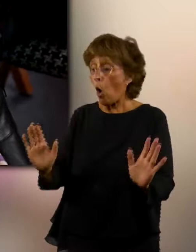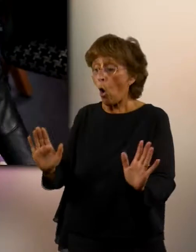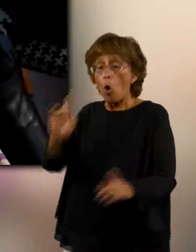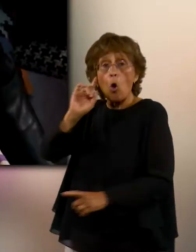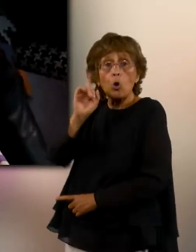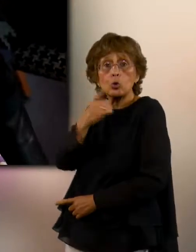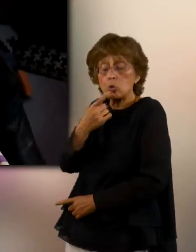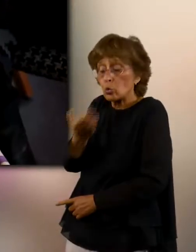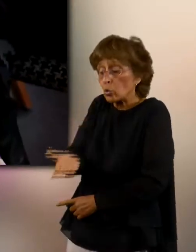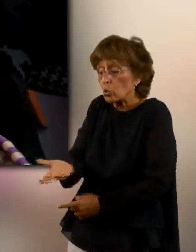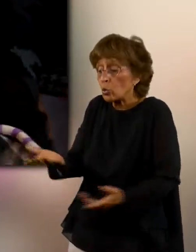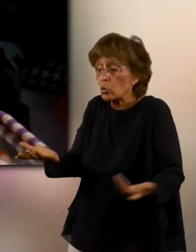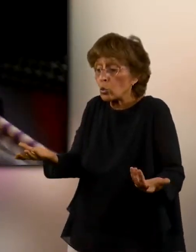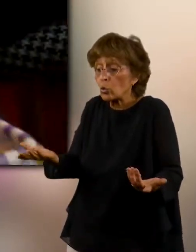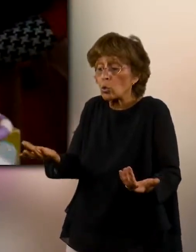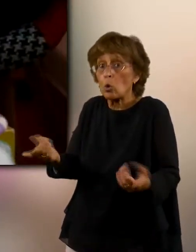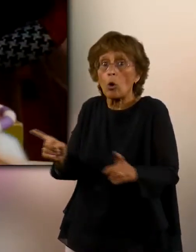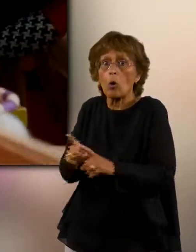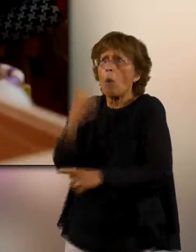pas la fin du monde, c'est